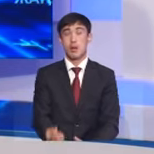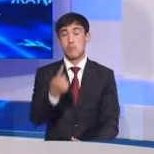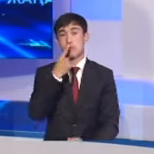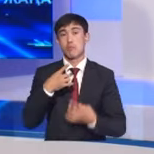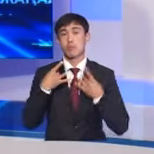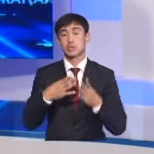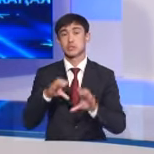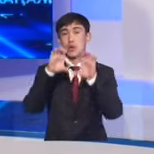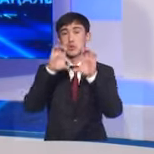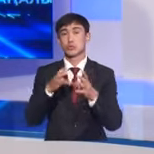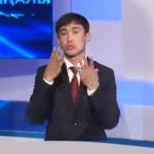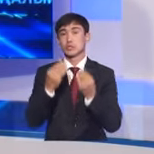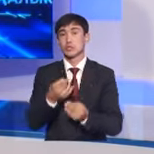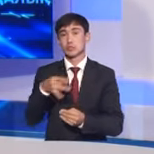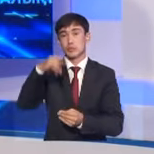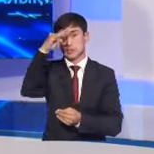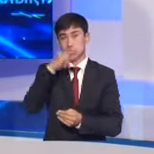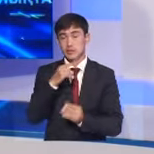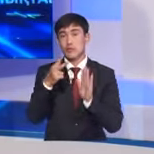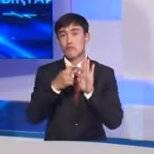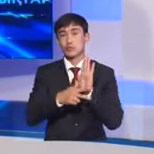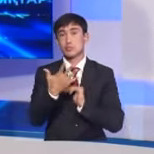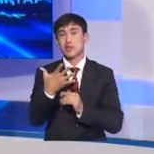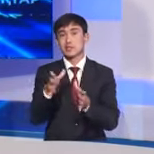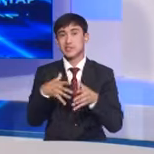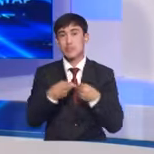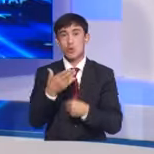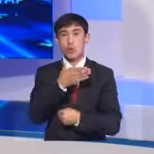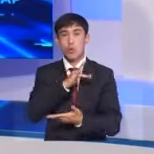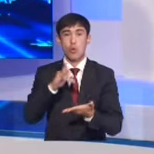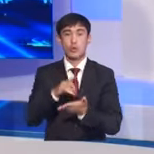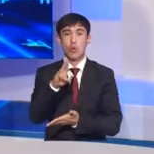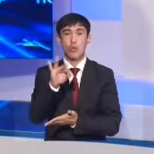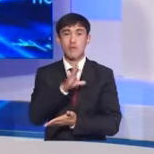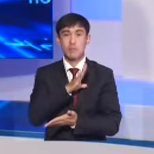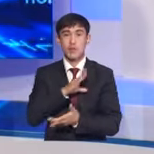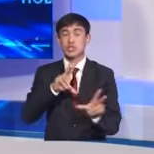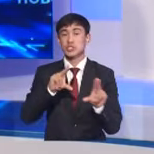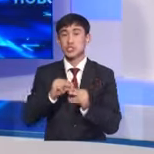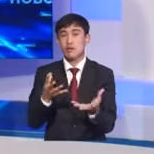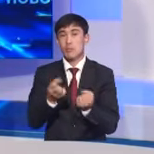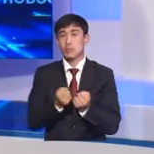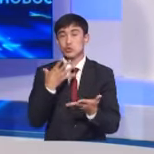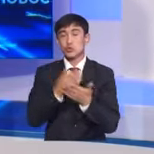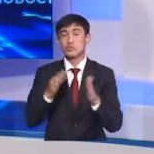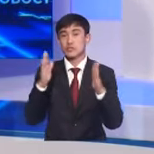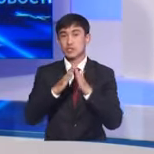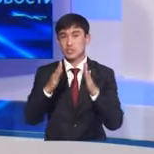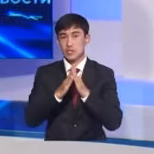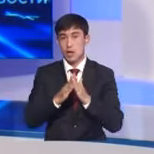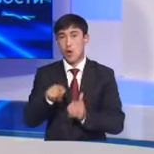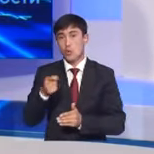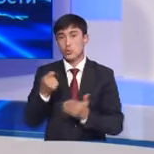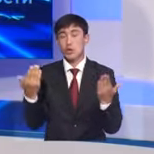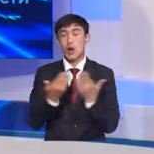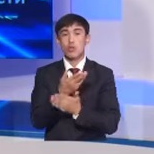В преддверии празднования Дня Конституции Республики Казахстан 85 семей города Кунаева стали счастливыми обладателями собственного